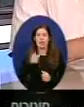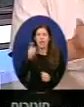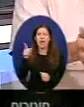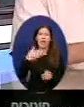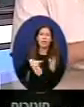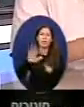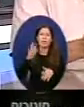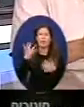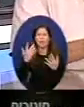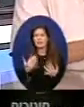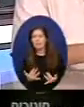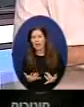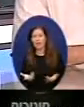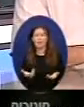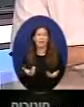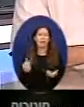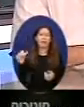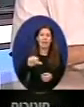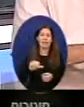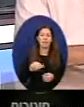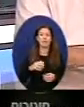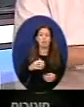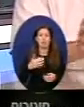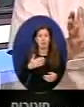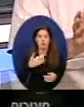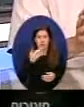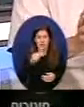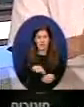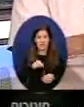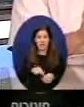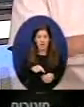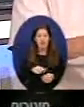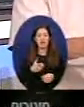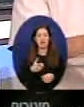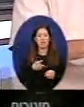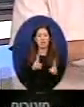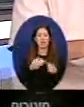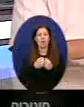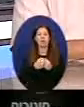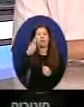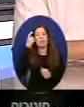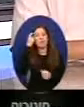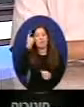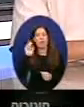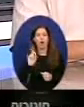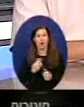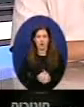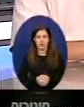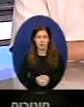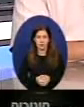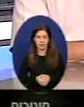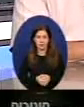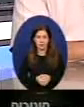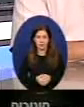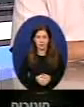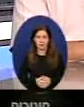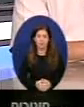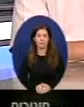במספרים, בכמויות, בנפט. היתרון שלנו זה המוח. אני מוכן להתמודד בקטע הזה. הם יעשו מה שאנחנו עושים. יצא גם לזה פתרון. יחס